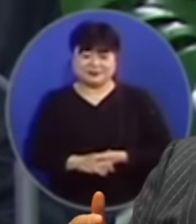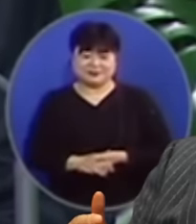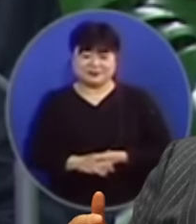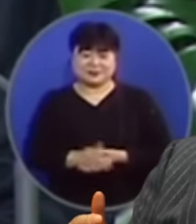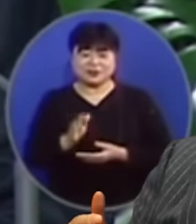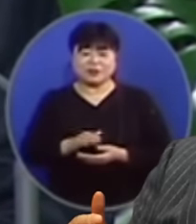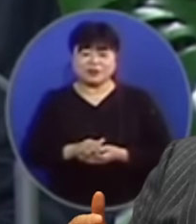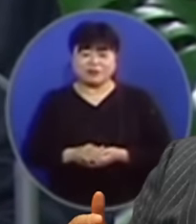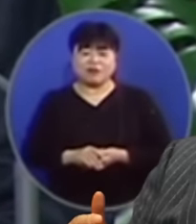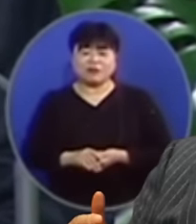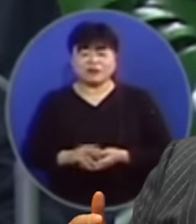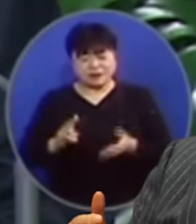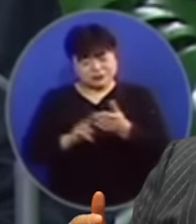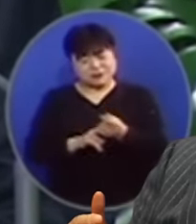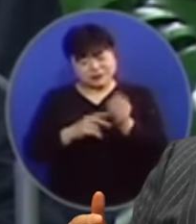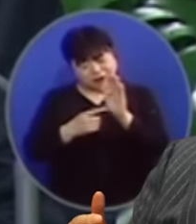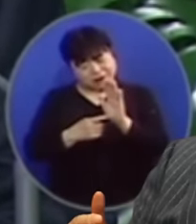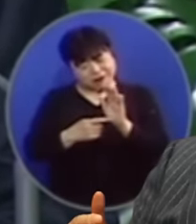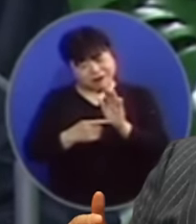그런 일이 과연 일어날까요?